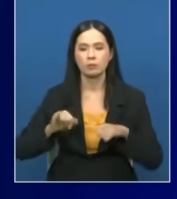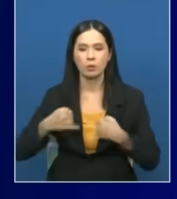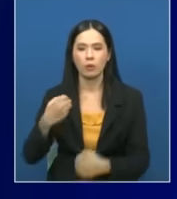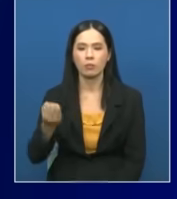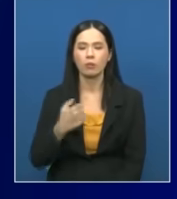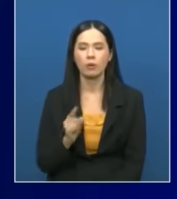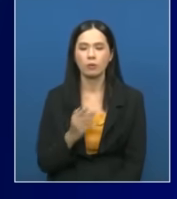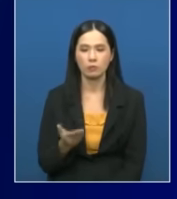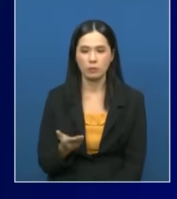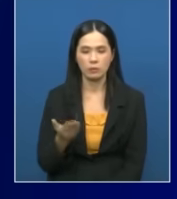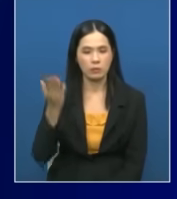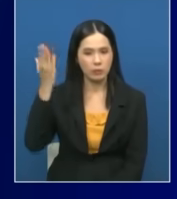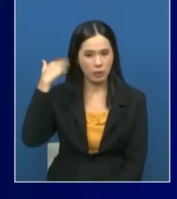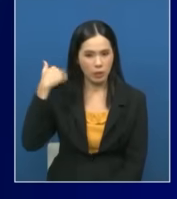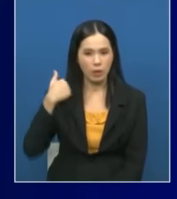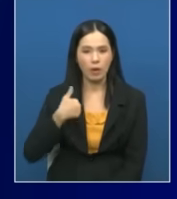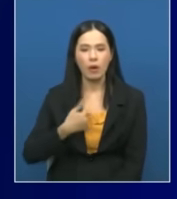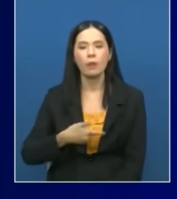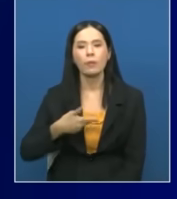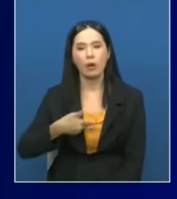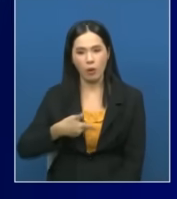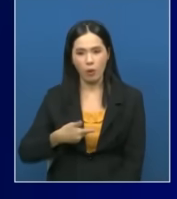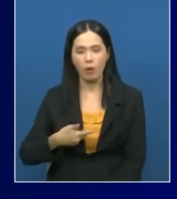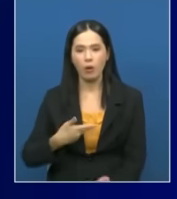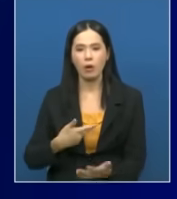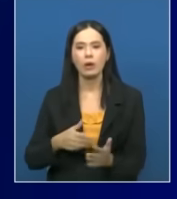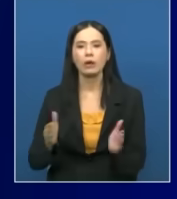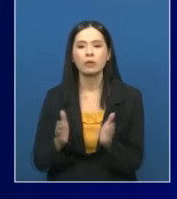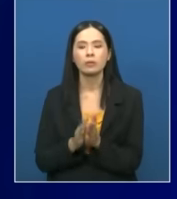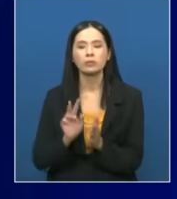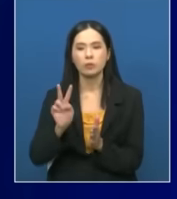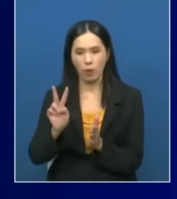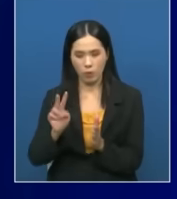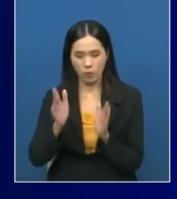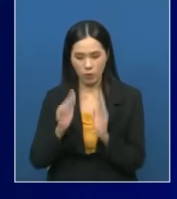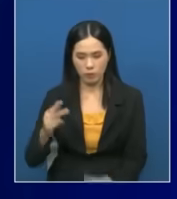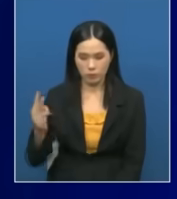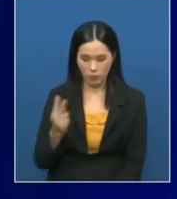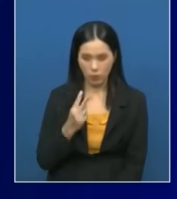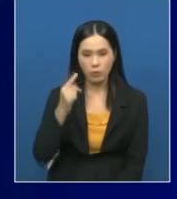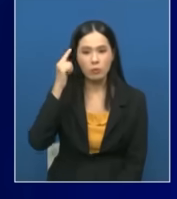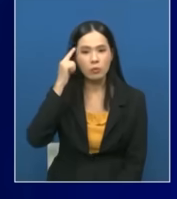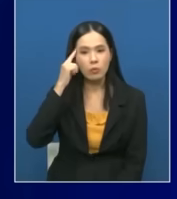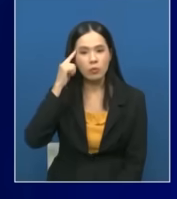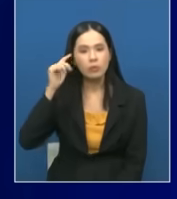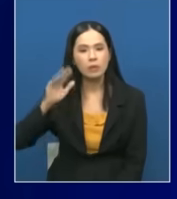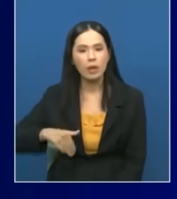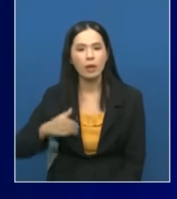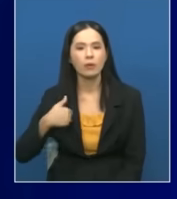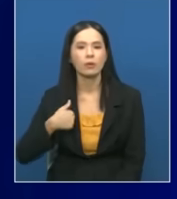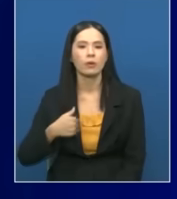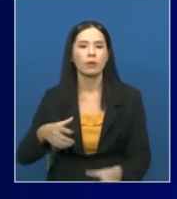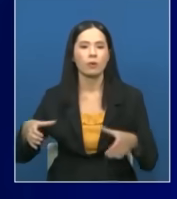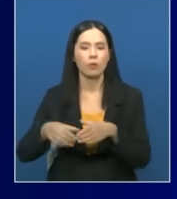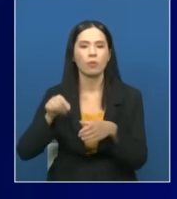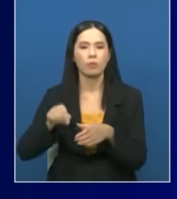าคือตอนนั้นที่เขามาเปิดห้องพักเนี่ยเขามากันแค่2คนที่เข้ามาข้างในเพิ่งมารู้ตอนเป็นข่าวนี่แหละว่าเอ้าพักพวกที่ก่อเ